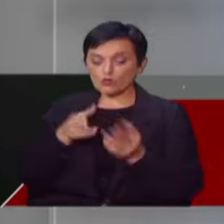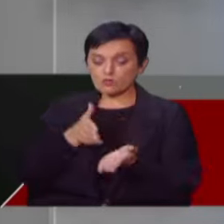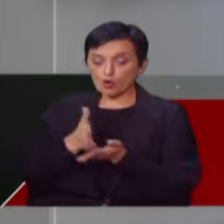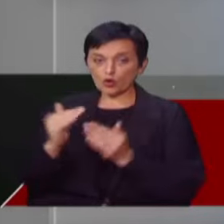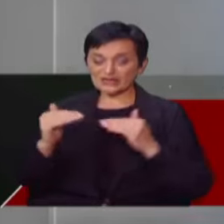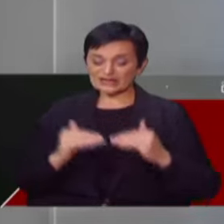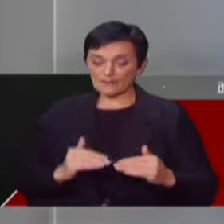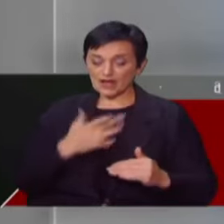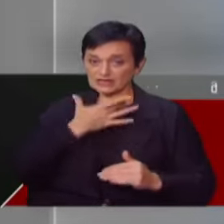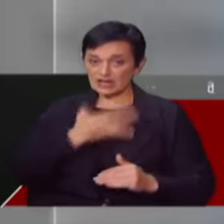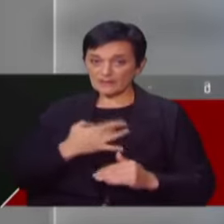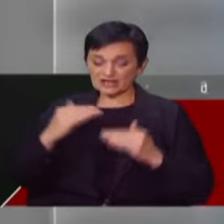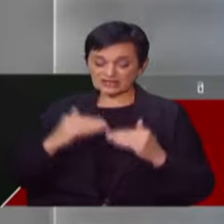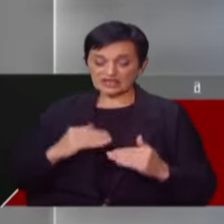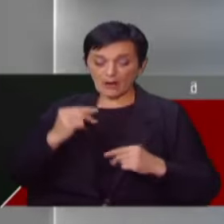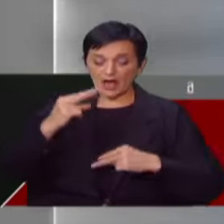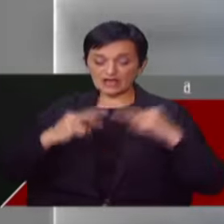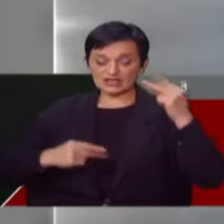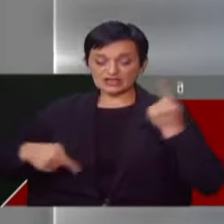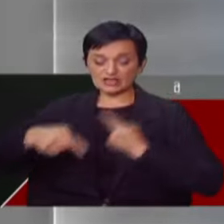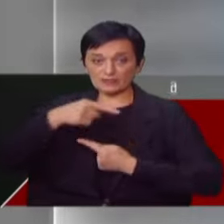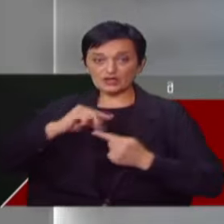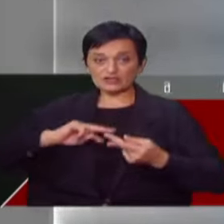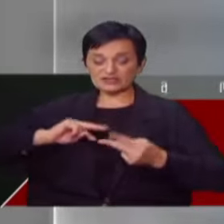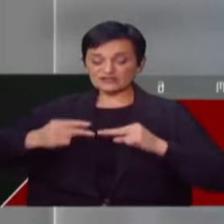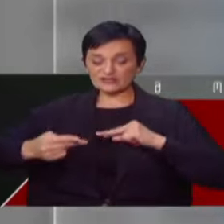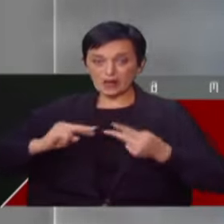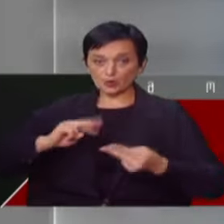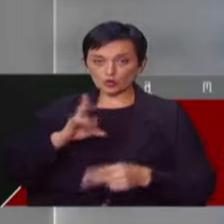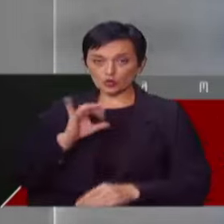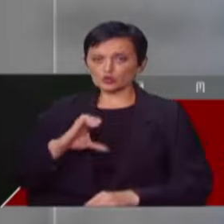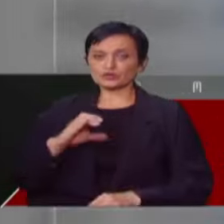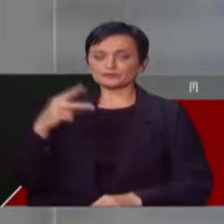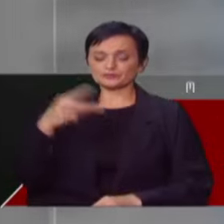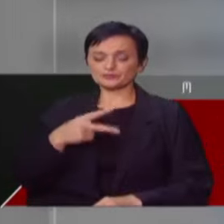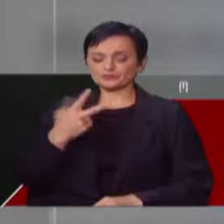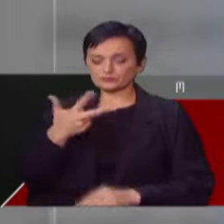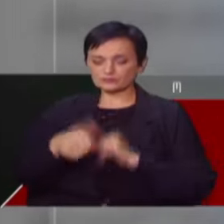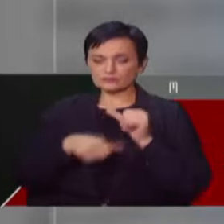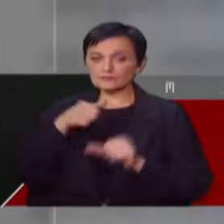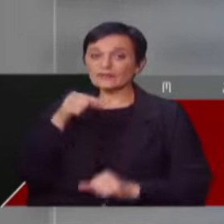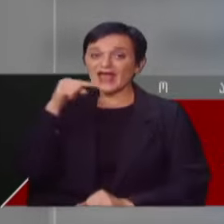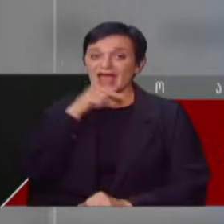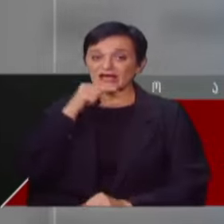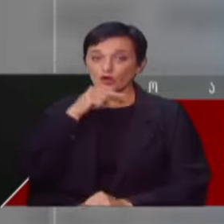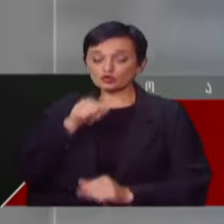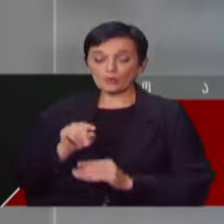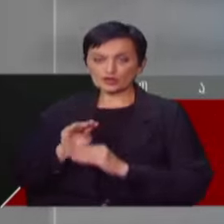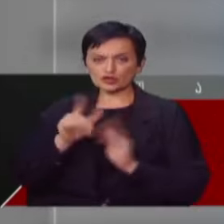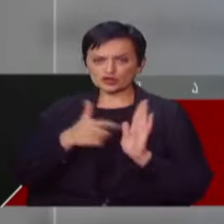დაბალ დეფიციტზე, დაბალ ინფლაციასა და ცვალებად გაცვლით კურსზე. 2023 წელს ეკონომიკური